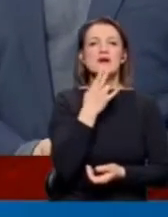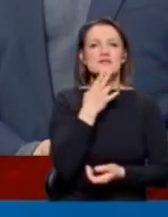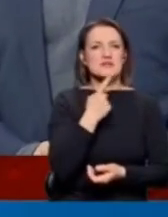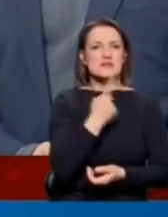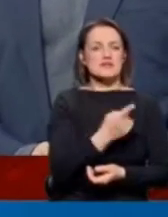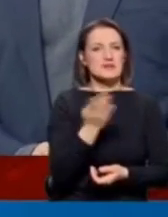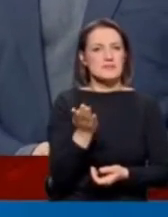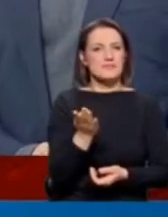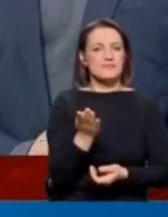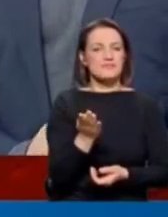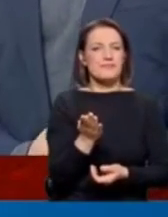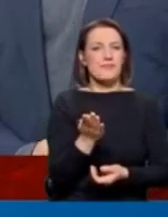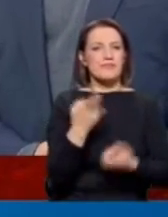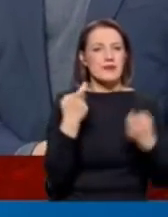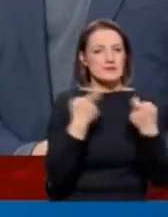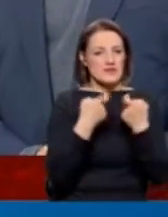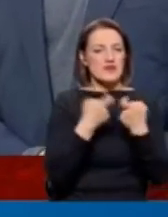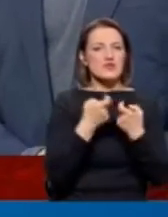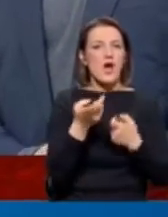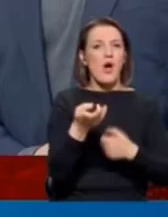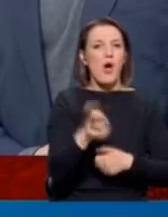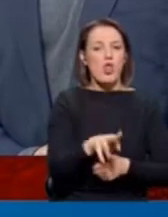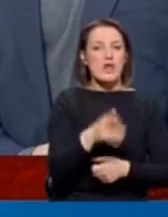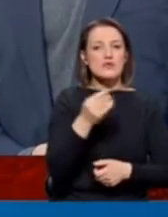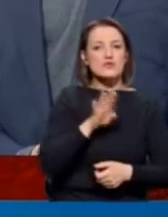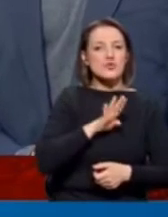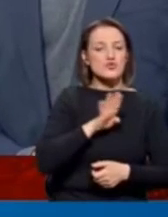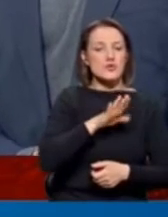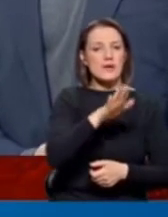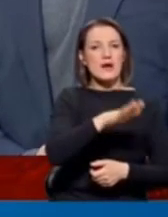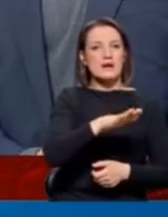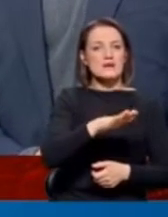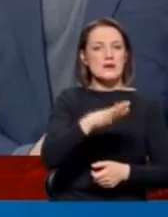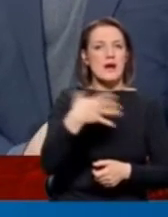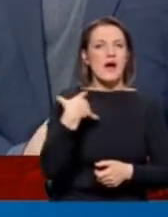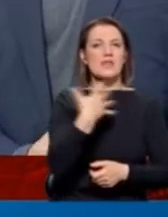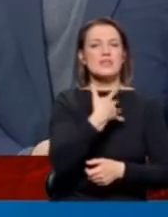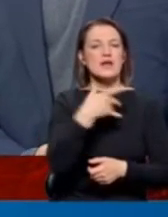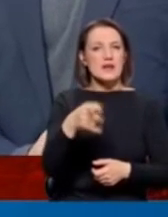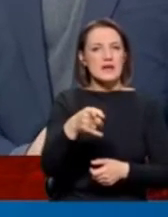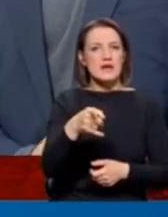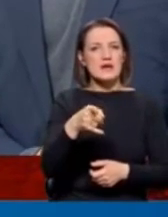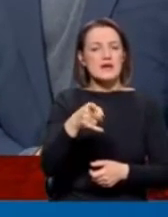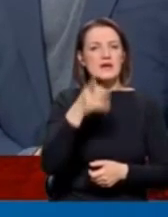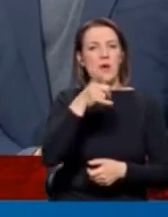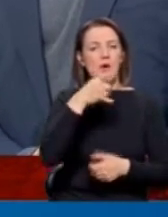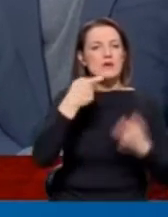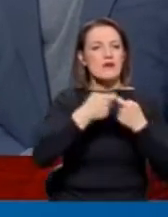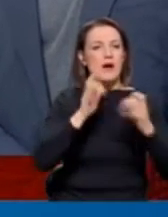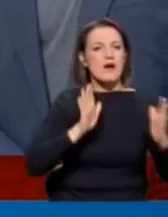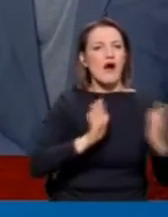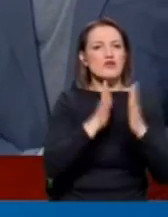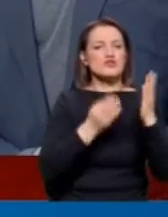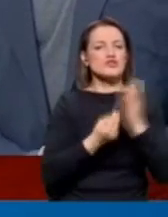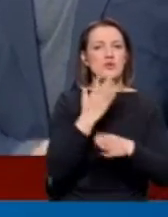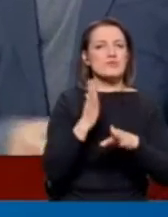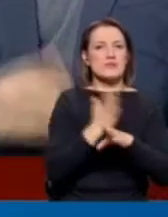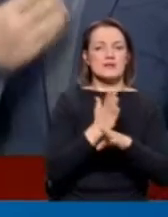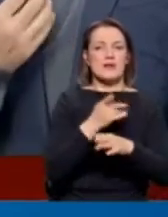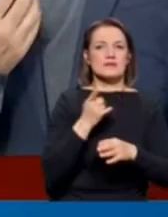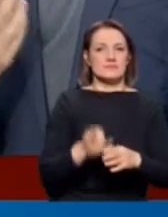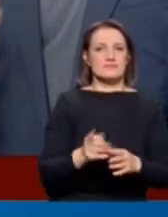kadın dedi yani savaşta ölen çocukların Anneleri niye Savaşı karşı çıkmıyorlar ya bir